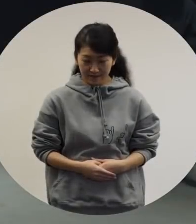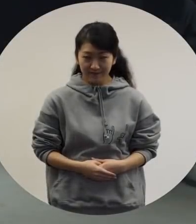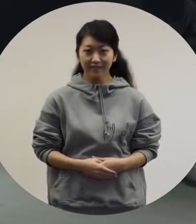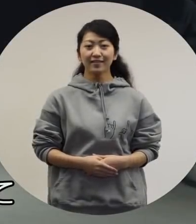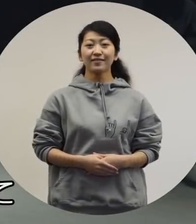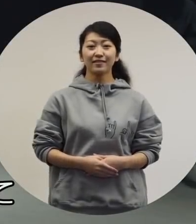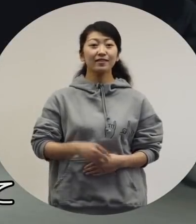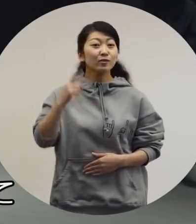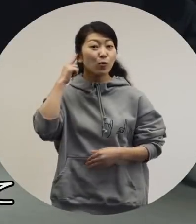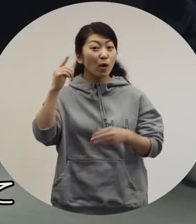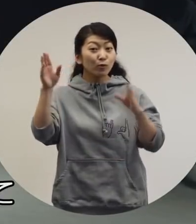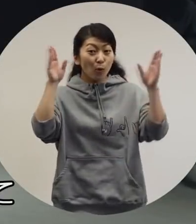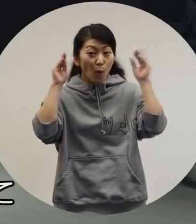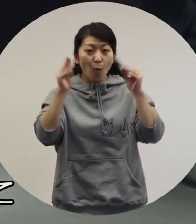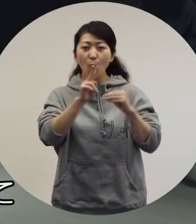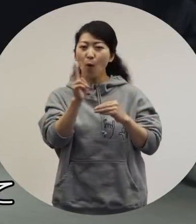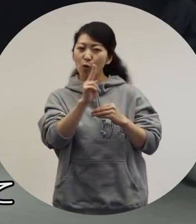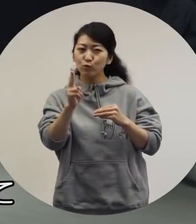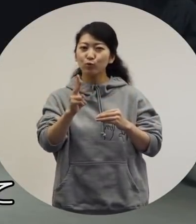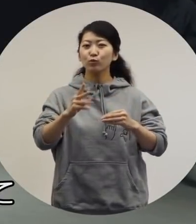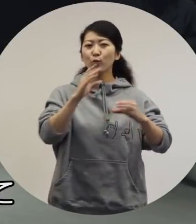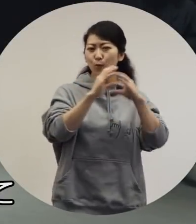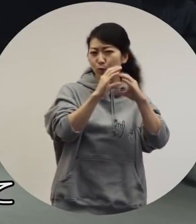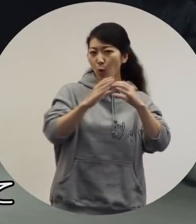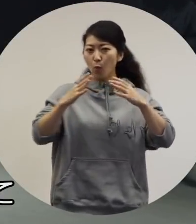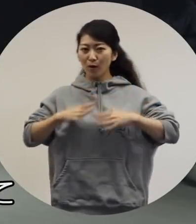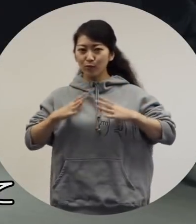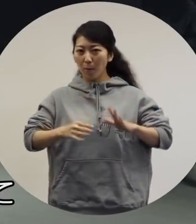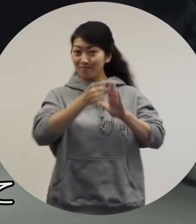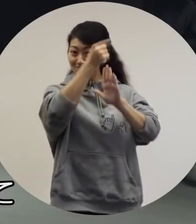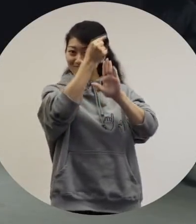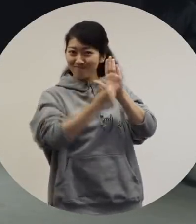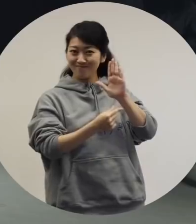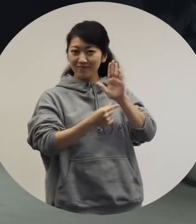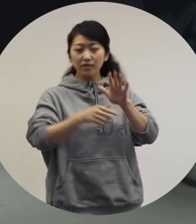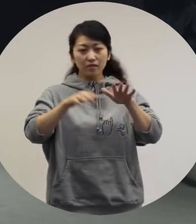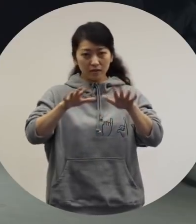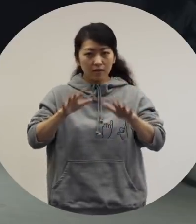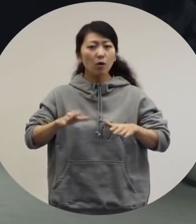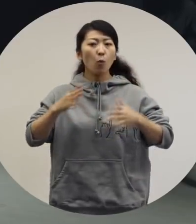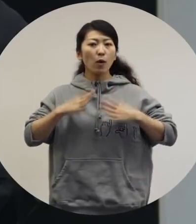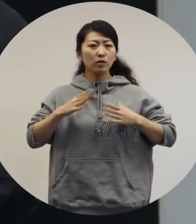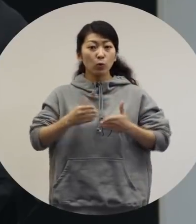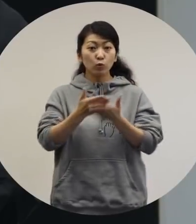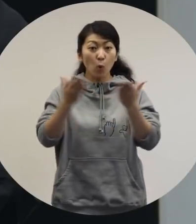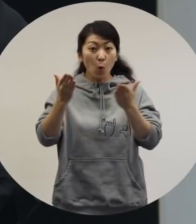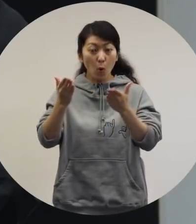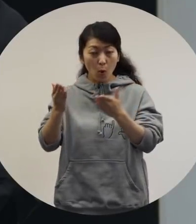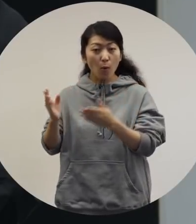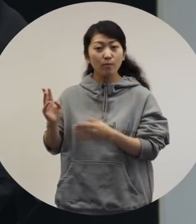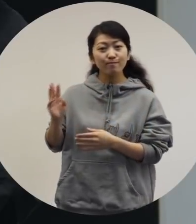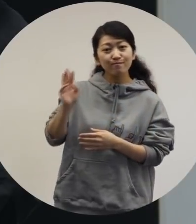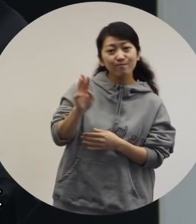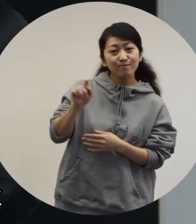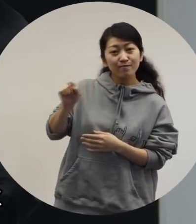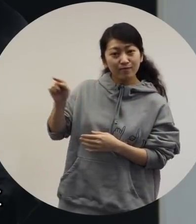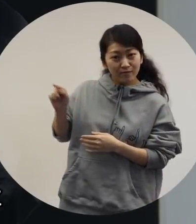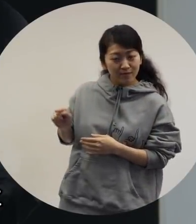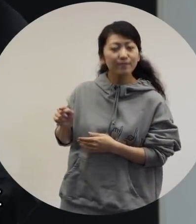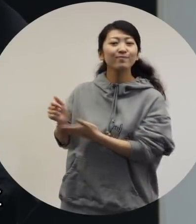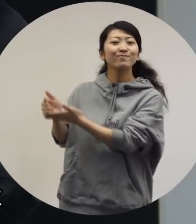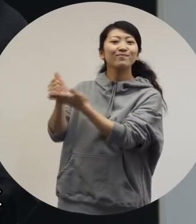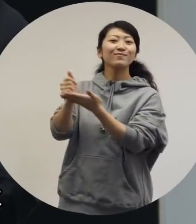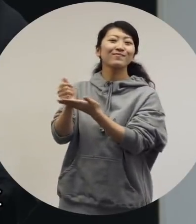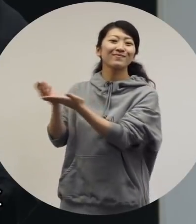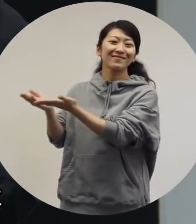はい、というわけで聴覚情報を翻訳するコミュニケーションとファッションと題しまして、今日は今回のファッションショーに参加していただいている、ゲストの